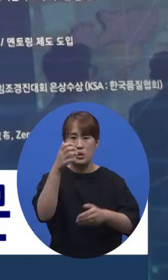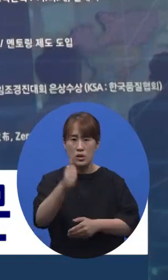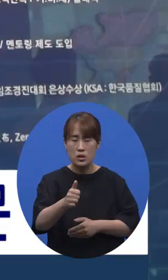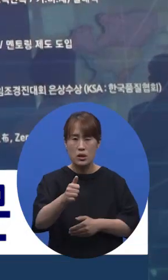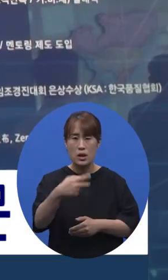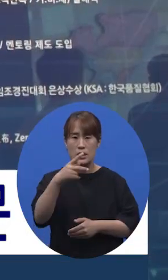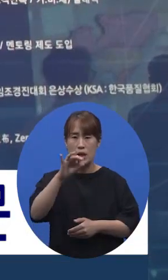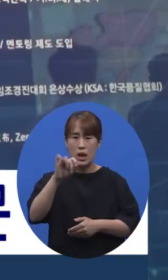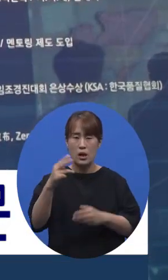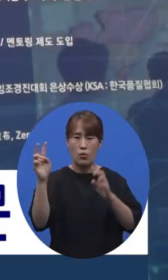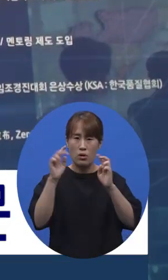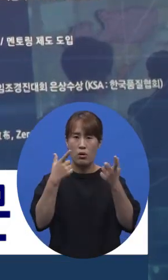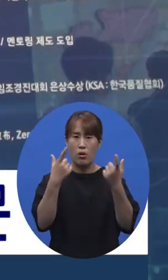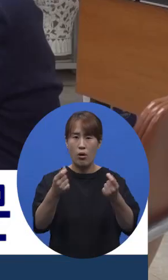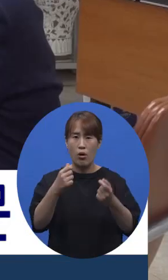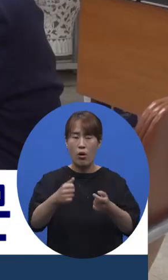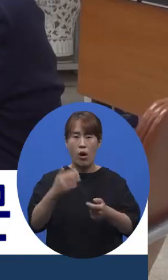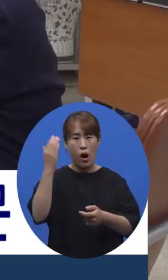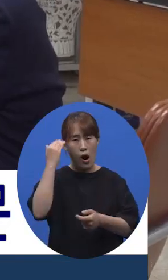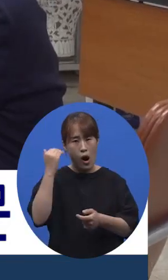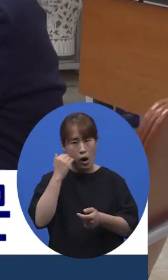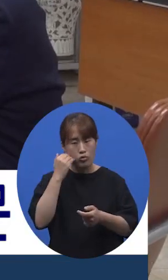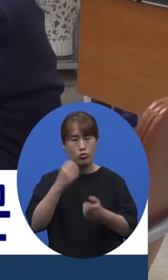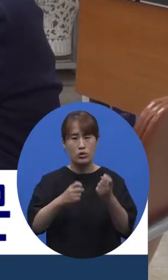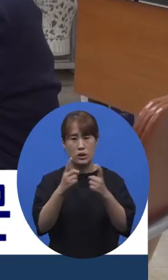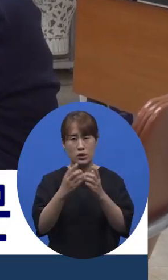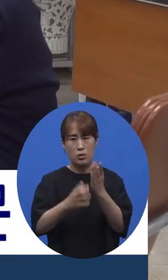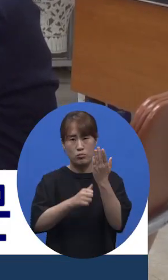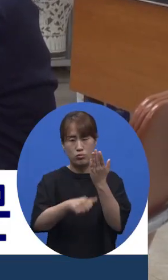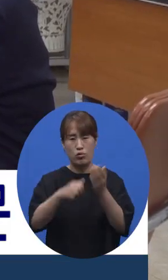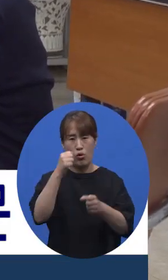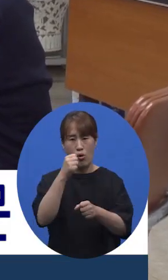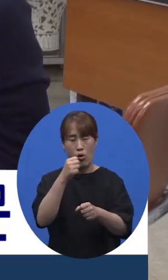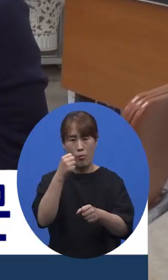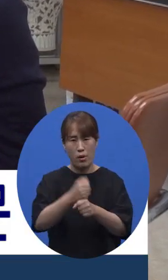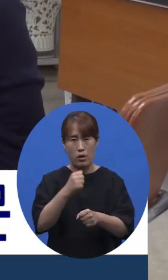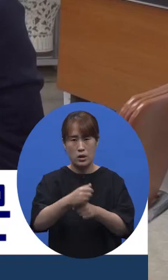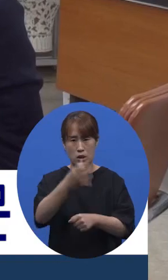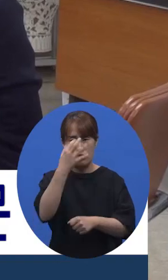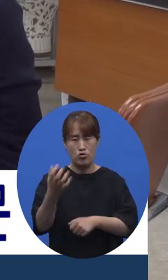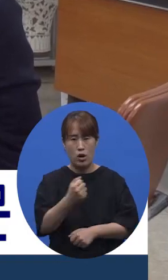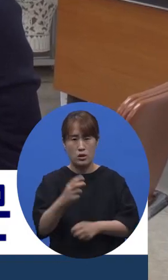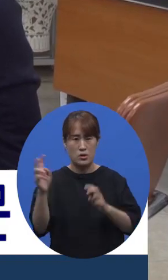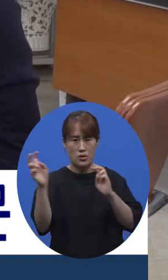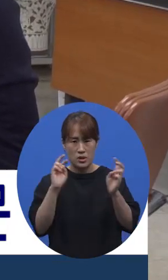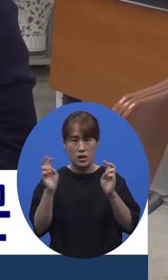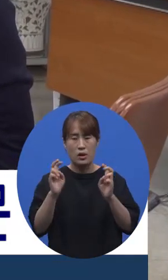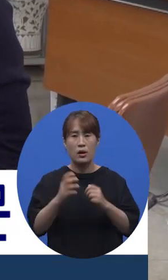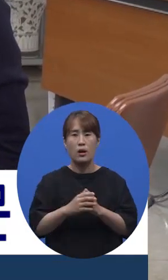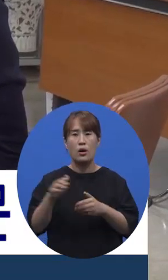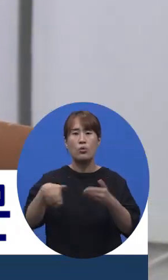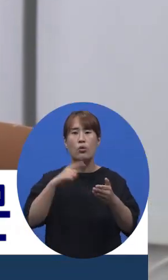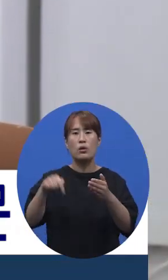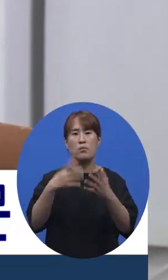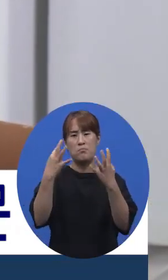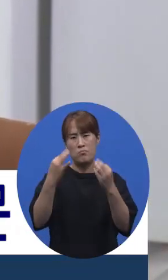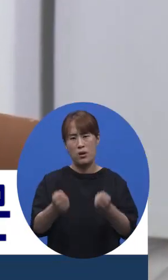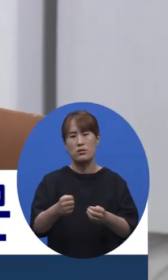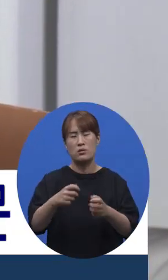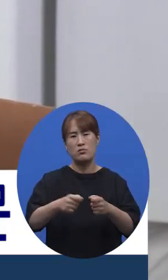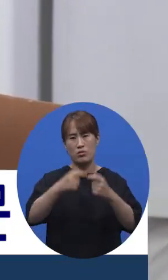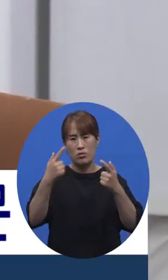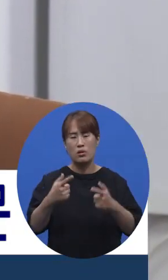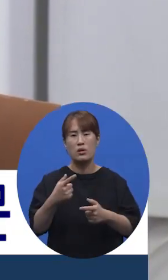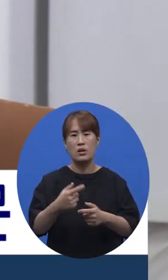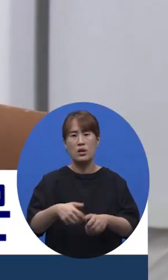이 재산은 3 1 하이텍 처럼 소재 부품 분야에서 우수한 기술력을 바탕으로 국산화에 성공한 기업들이 도내에서